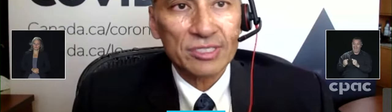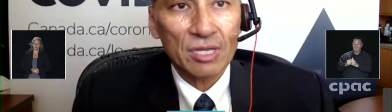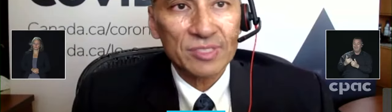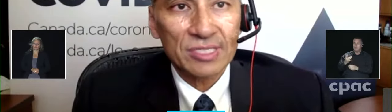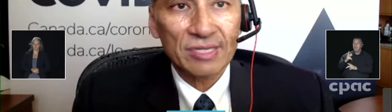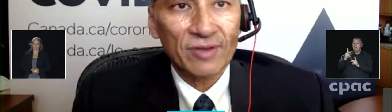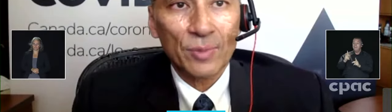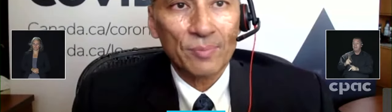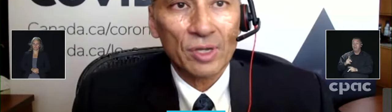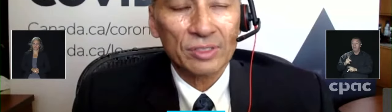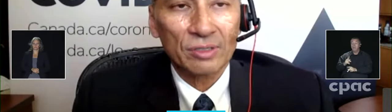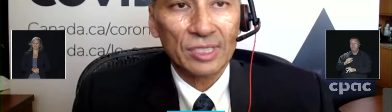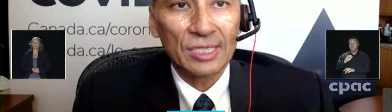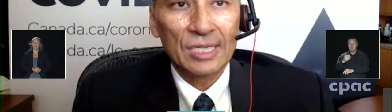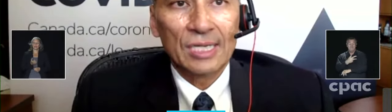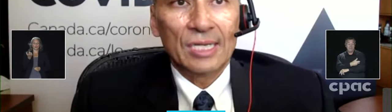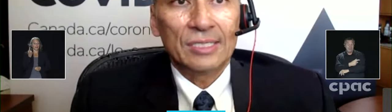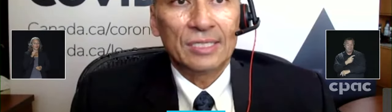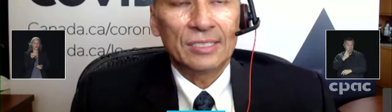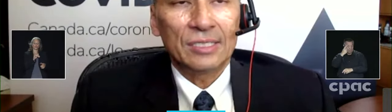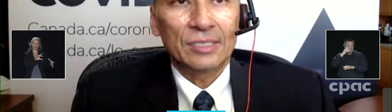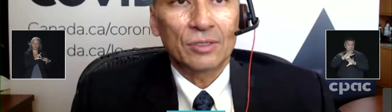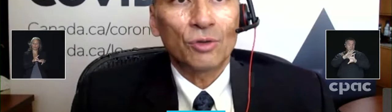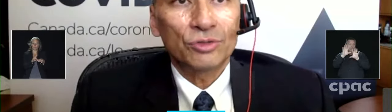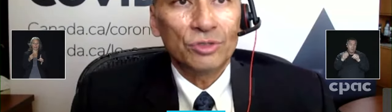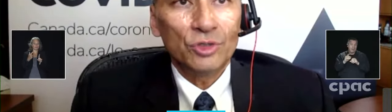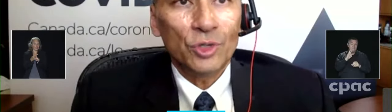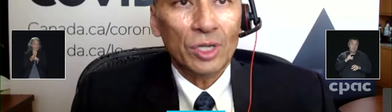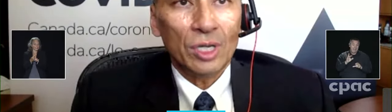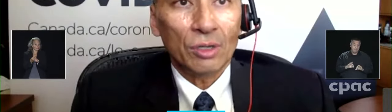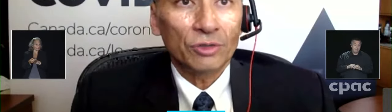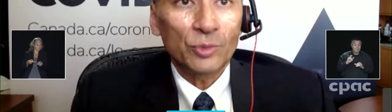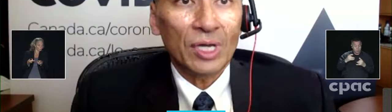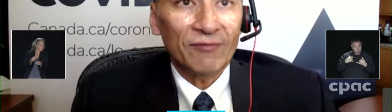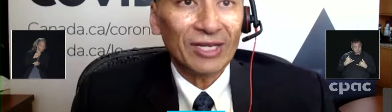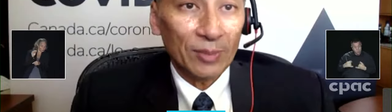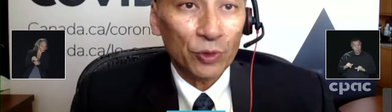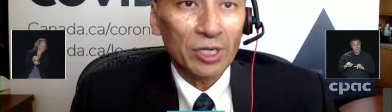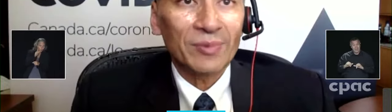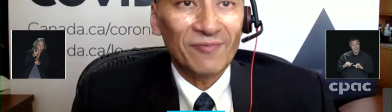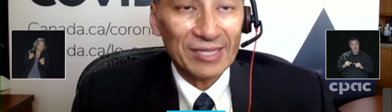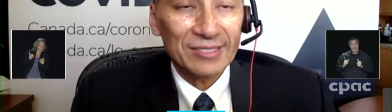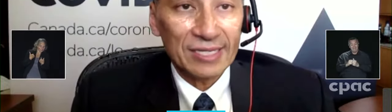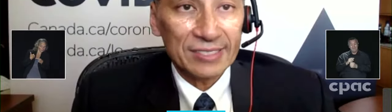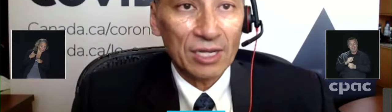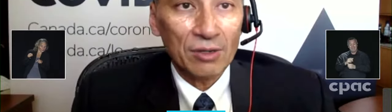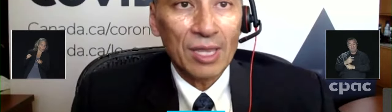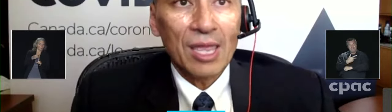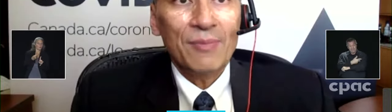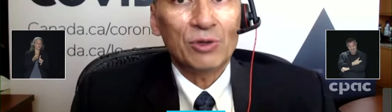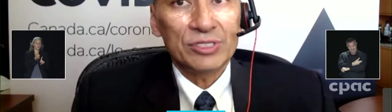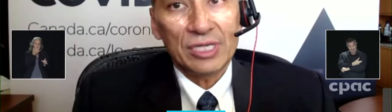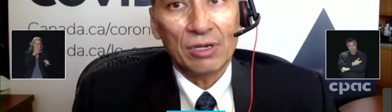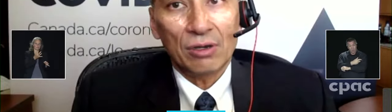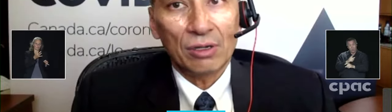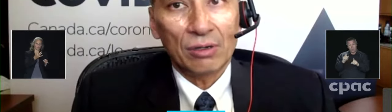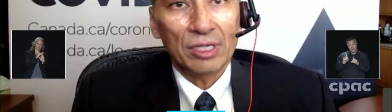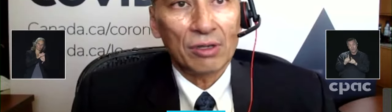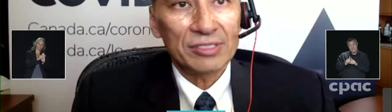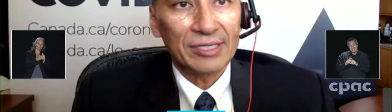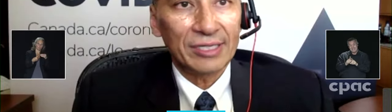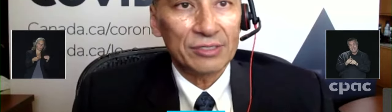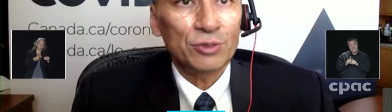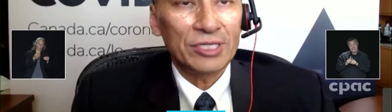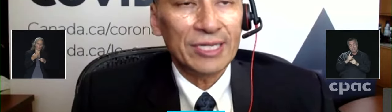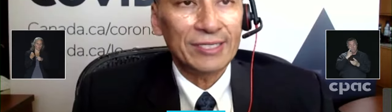qu'en l'ensemble, c'est vraiment important de continuer avec les programmes de vaccination, mais aussi,